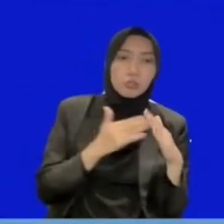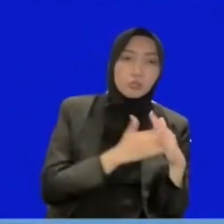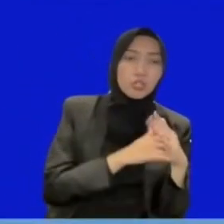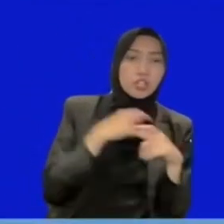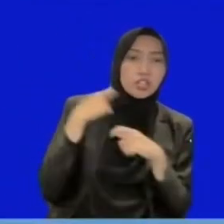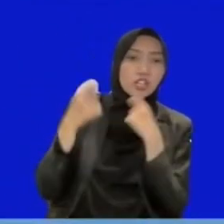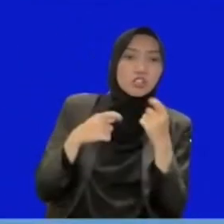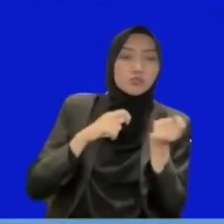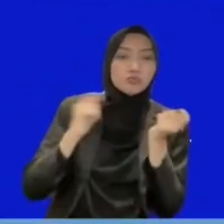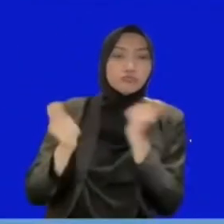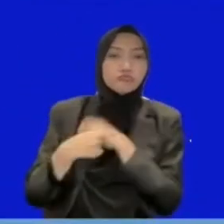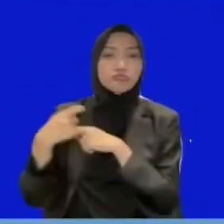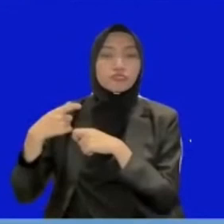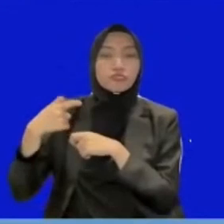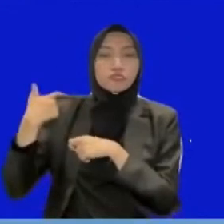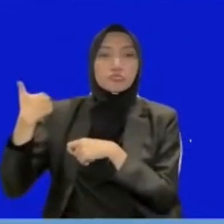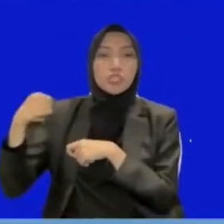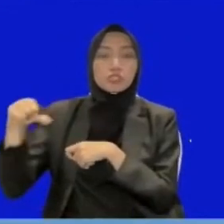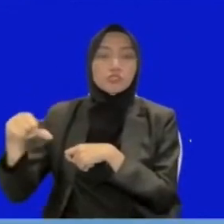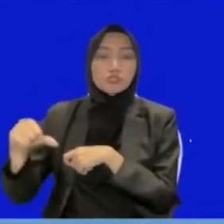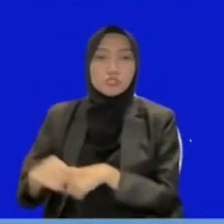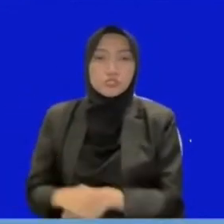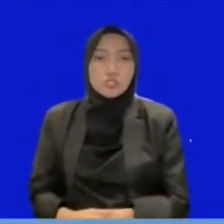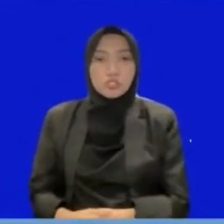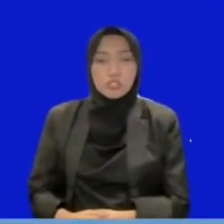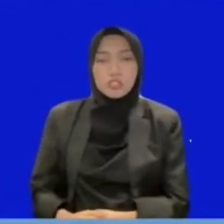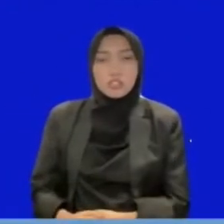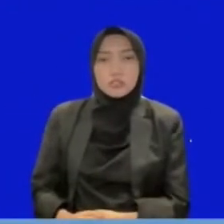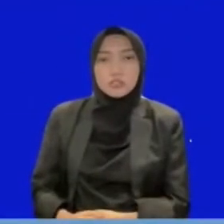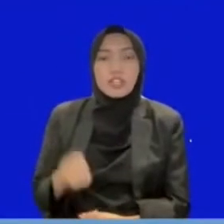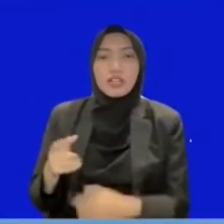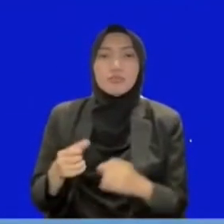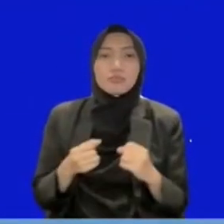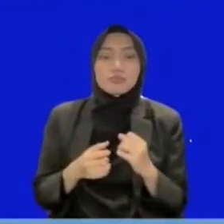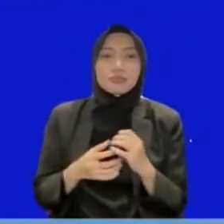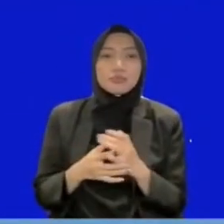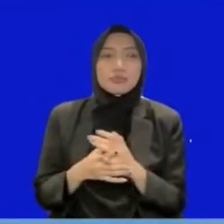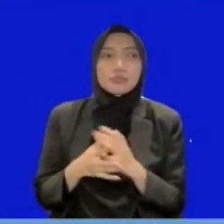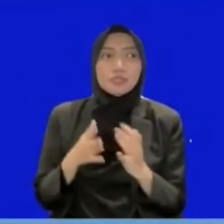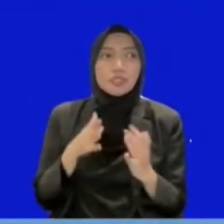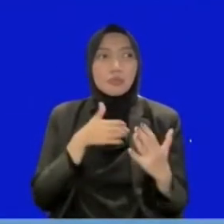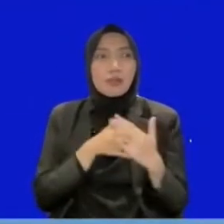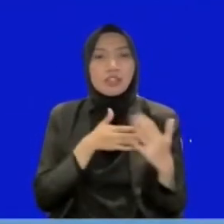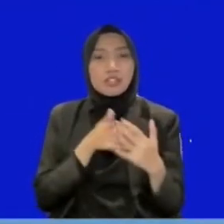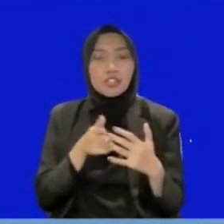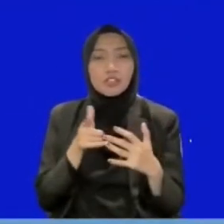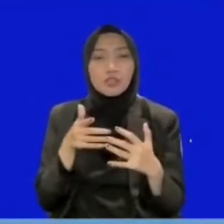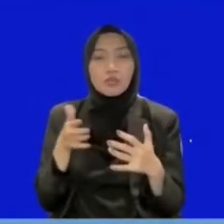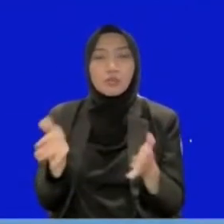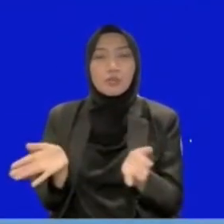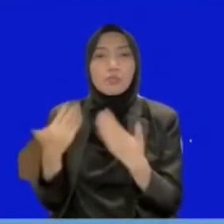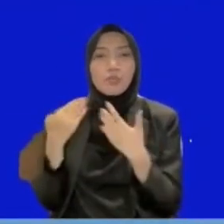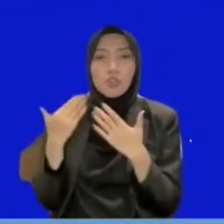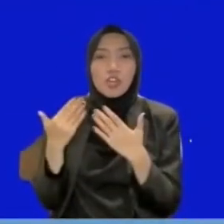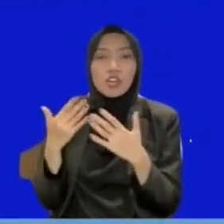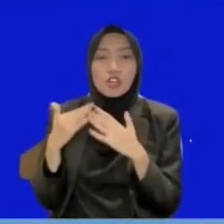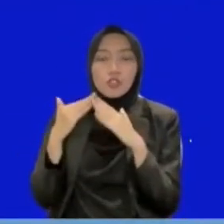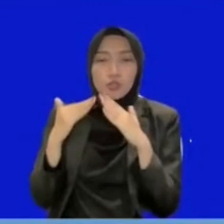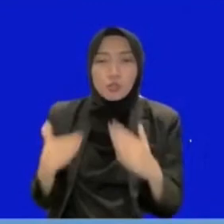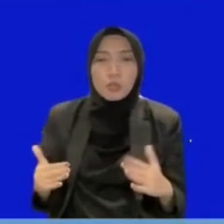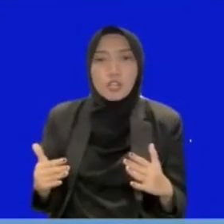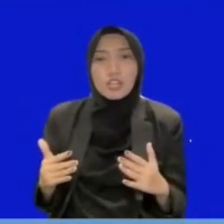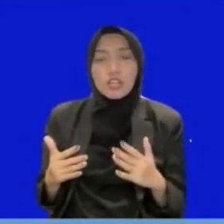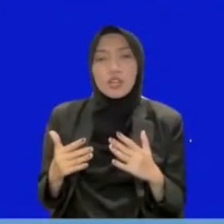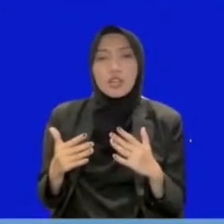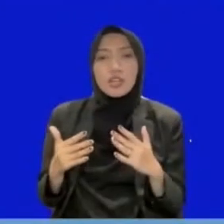tradisional menjadi modern. Nah, seperti ini yang ancamannya itu seperti itu, tekanan pembangunan terutama ya rumah dan